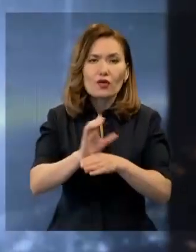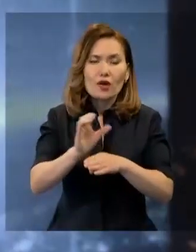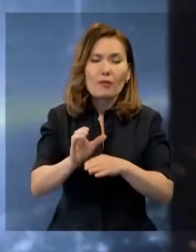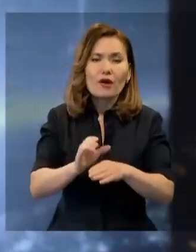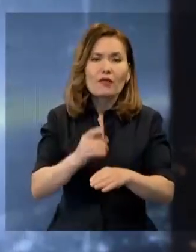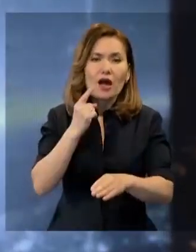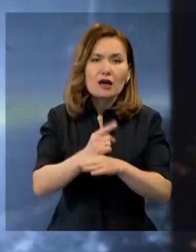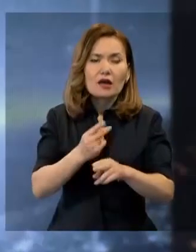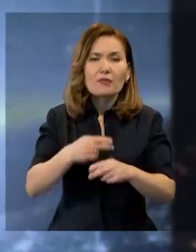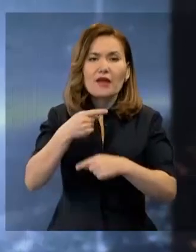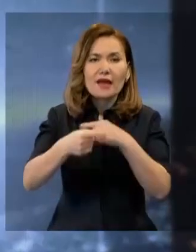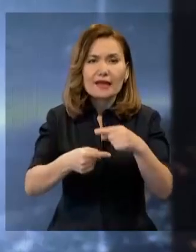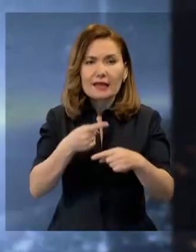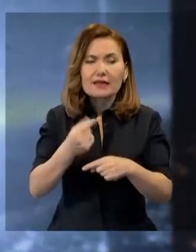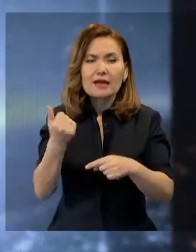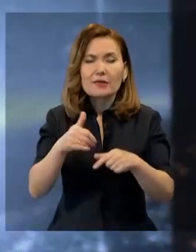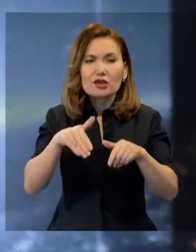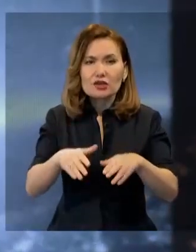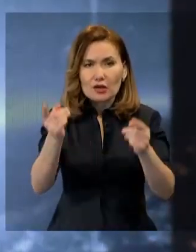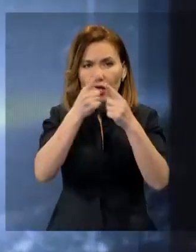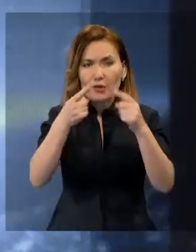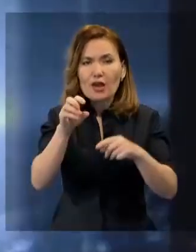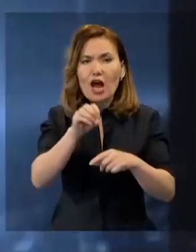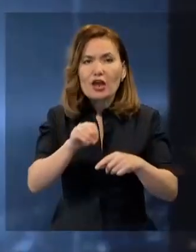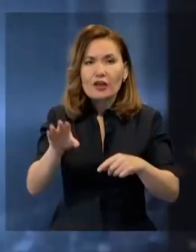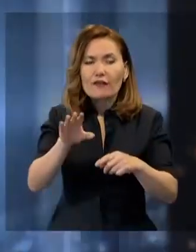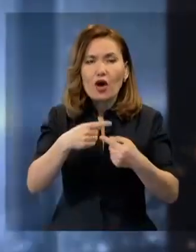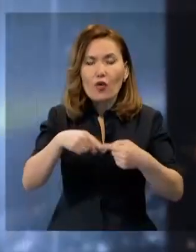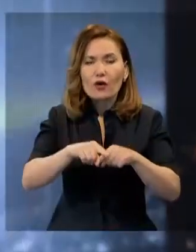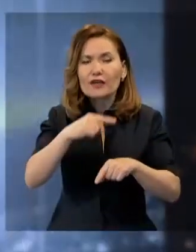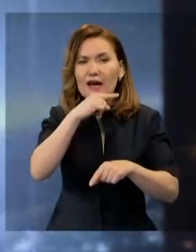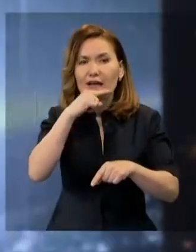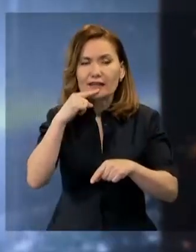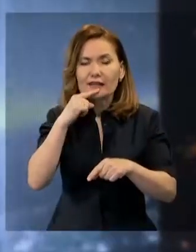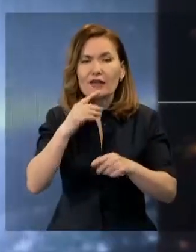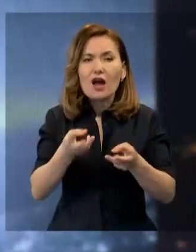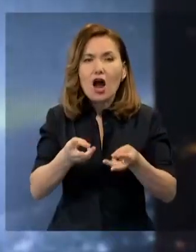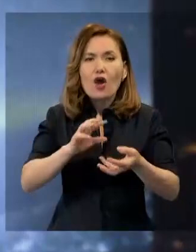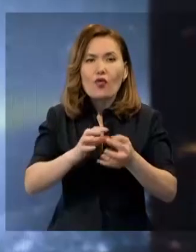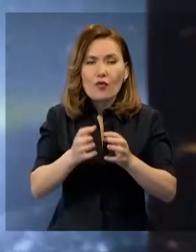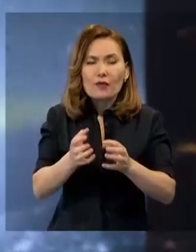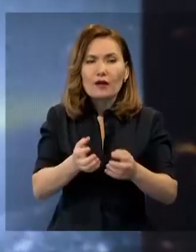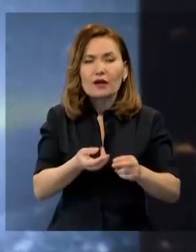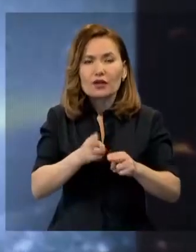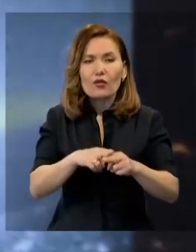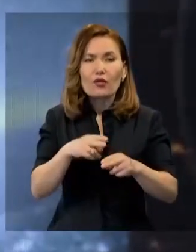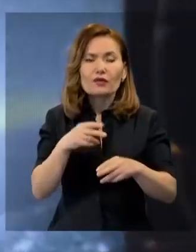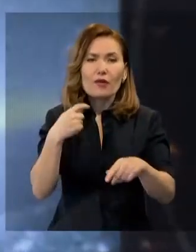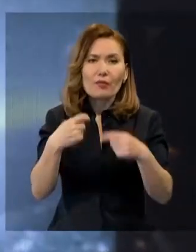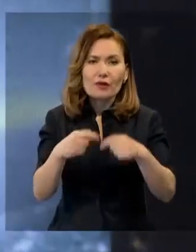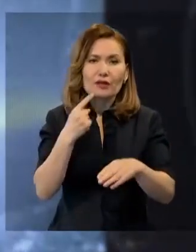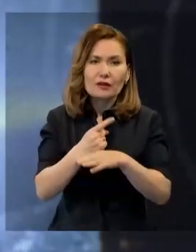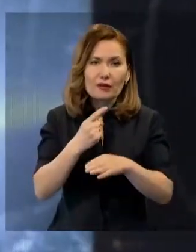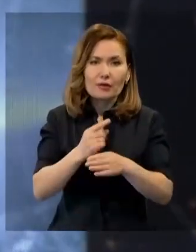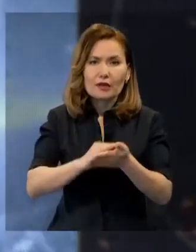Нақты шешім келесі аптада белгілі болады. Еуроодақ Ресейден көмір импорттауға толығымен тыйым салуды да қарастырып жатыр. Тақырыпты әріптесім